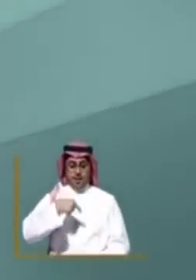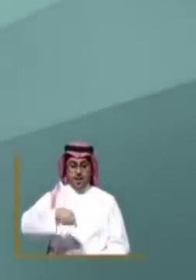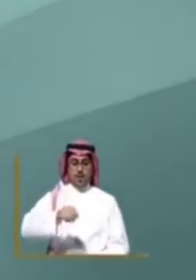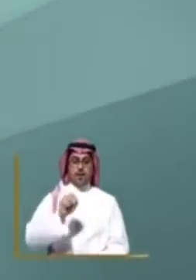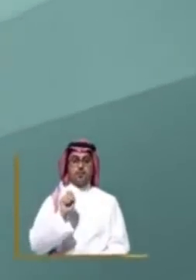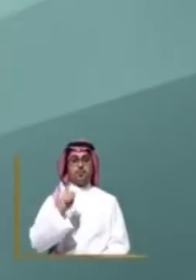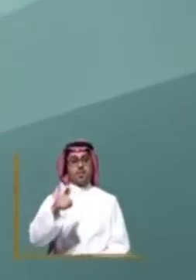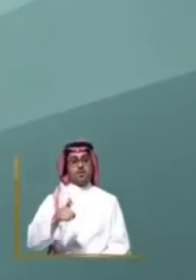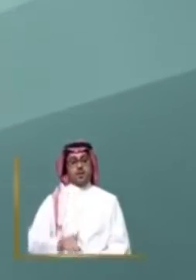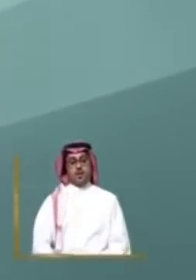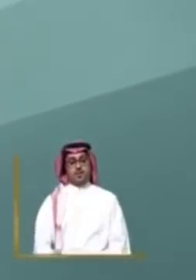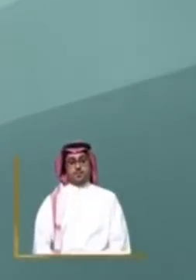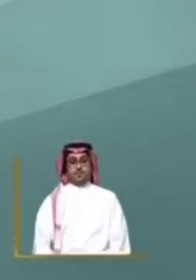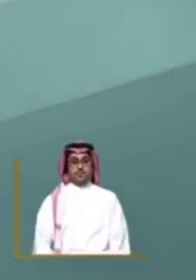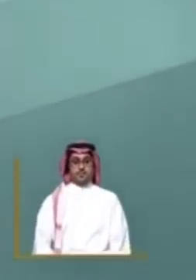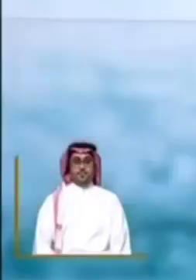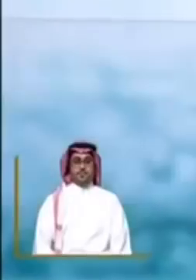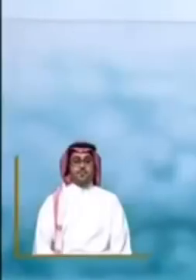المقبل.